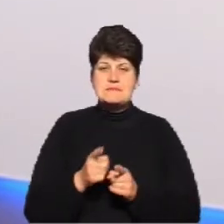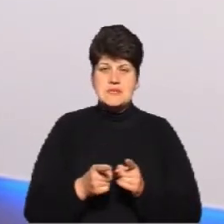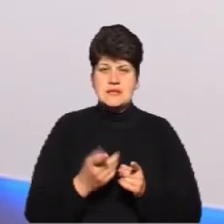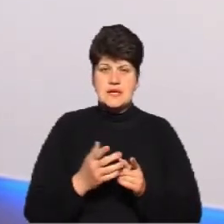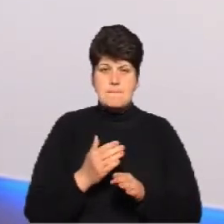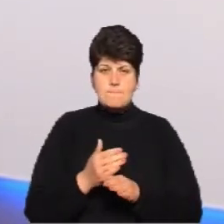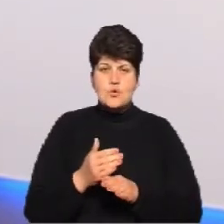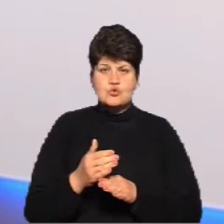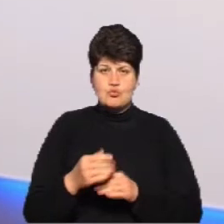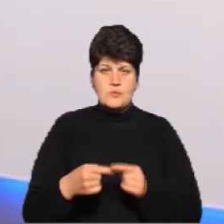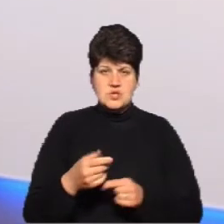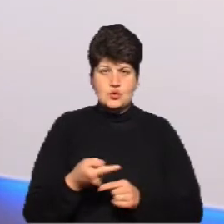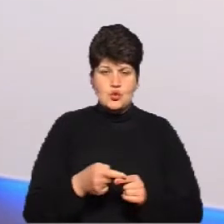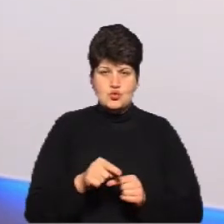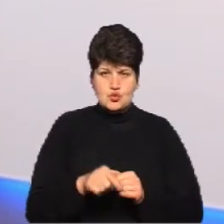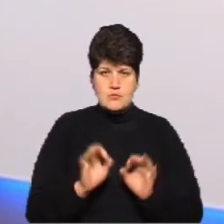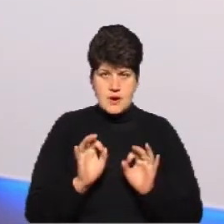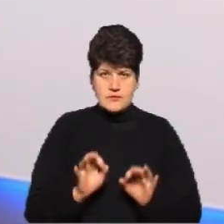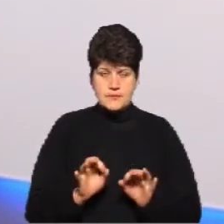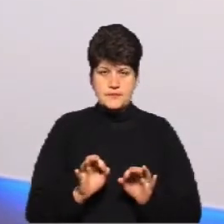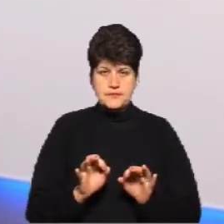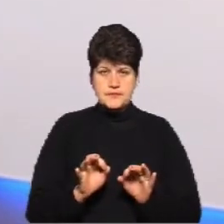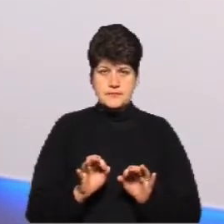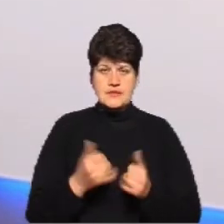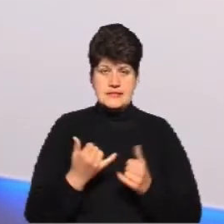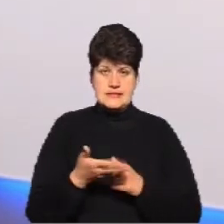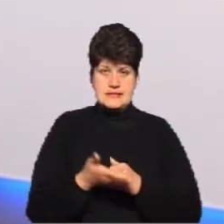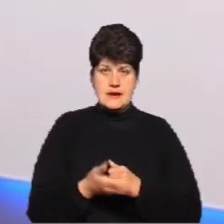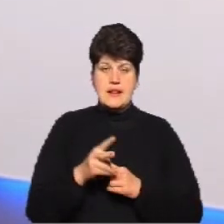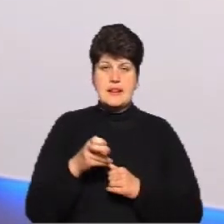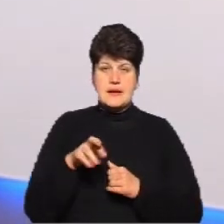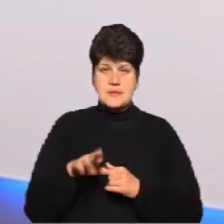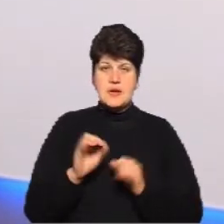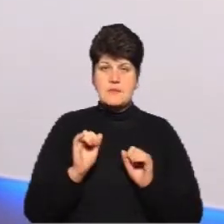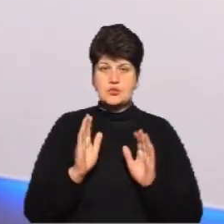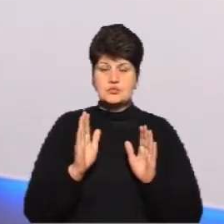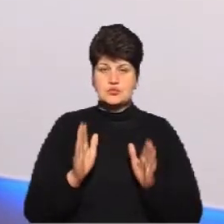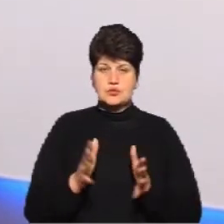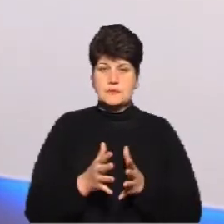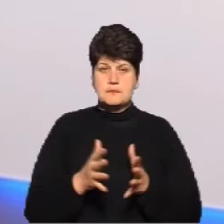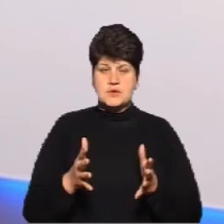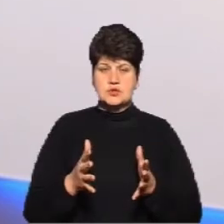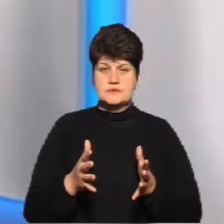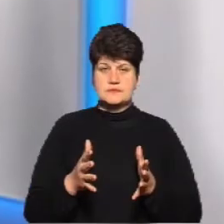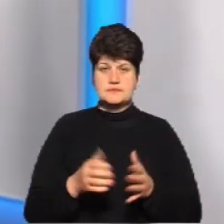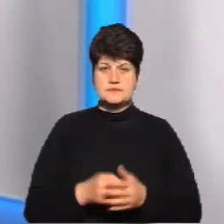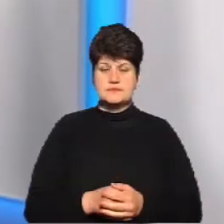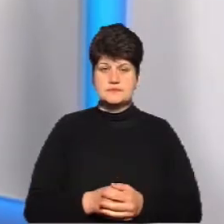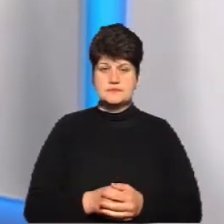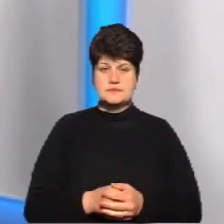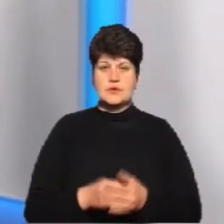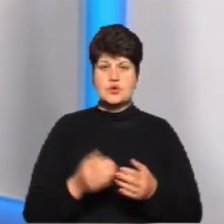йшли до цього, правильно? Але зараз з липня може бути більш, скажімо так, радикалізація їхня. Так, добрий